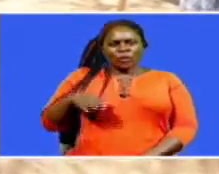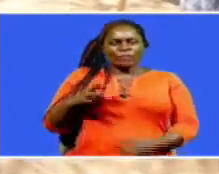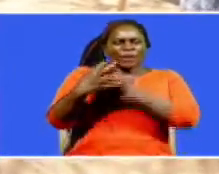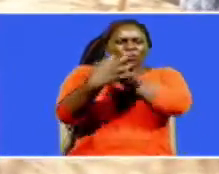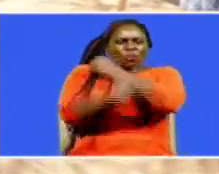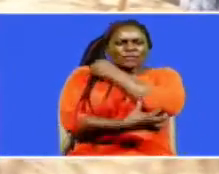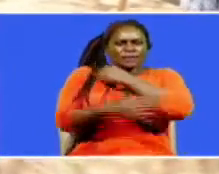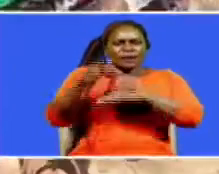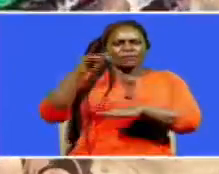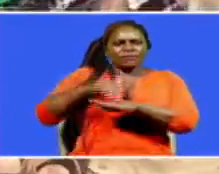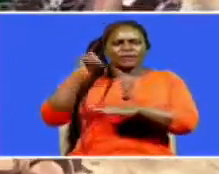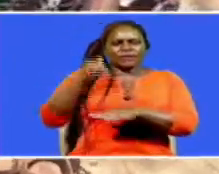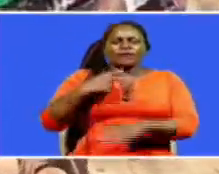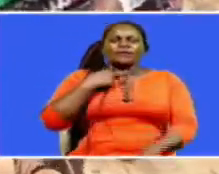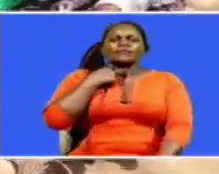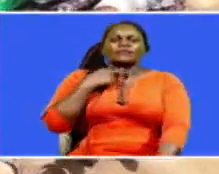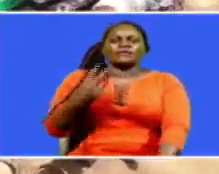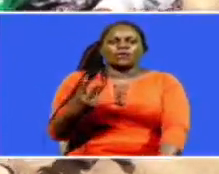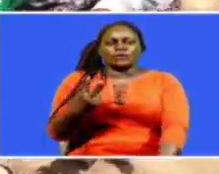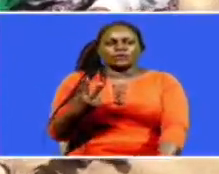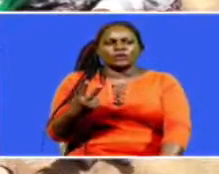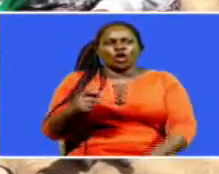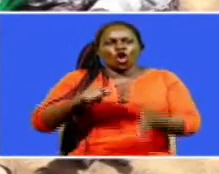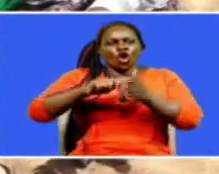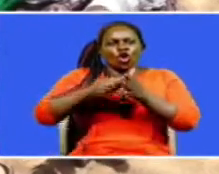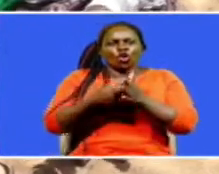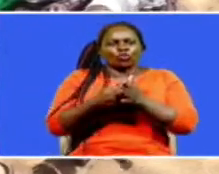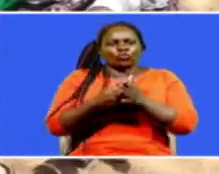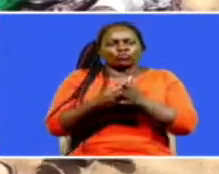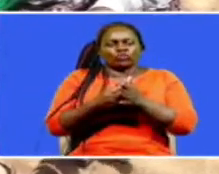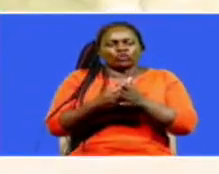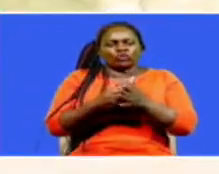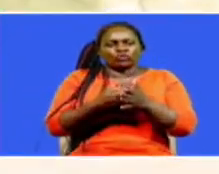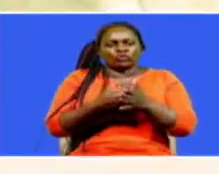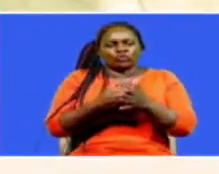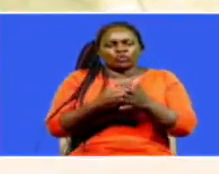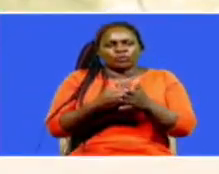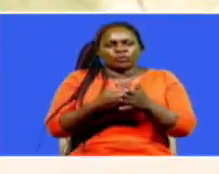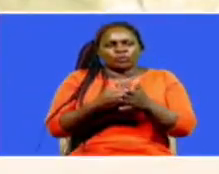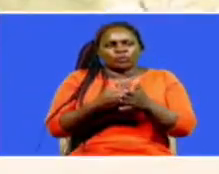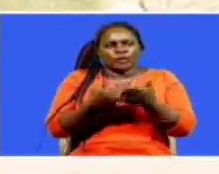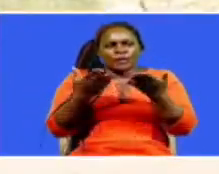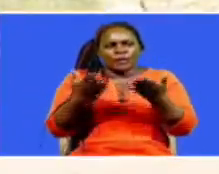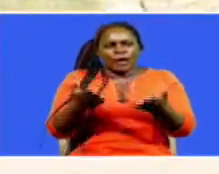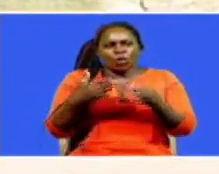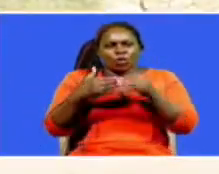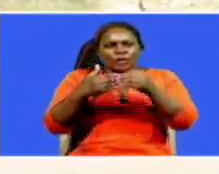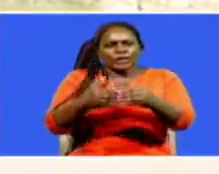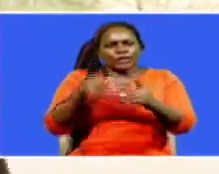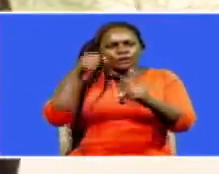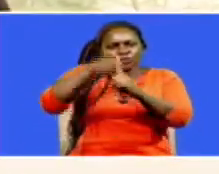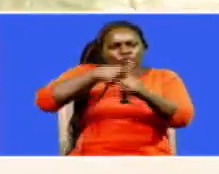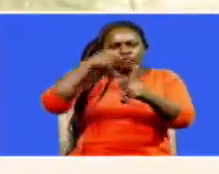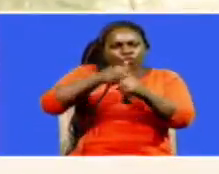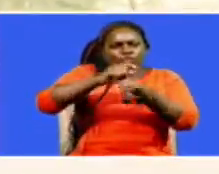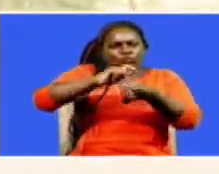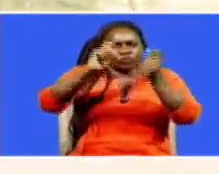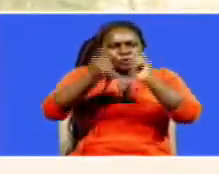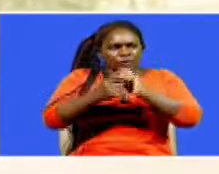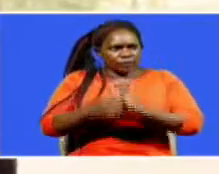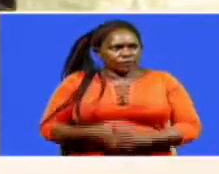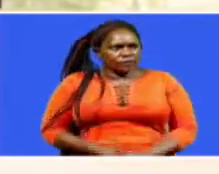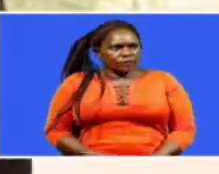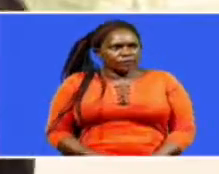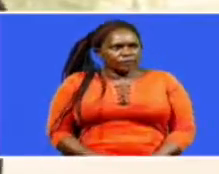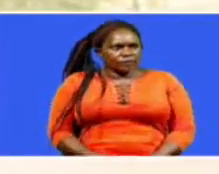worst affected. Their voices were completely unheard until now. Makakasim has been leading calls for change.